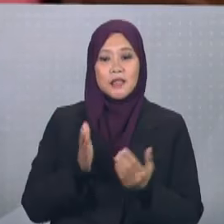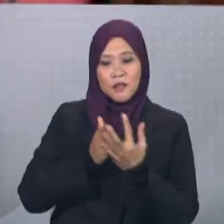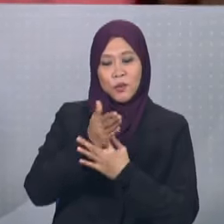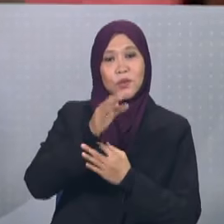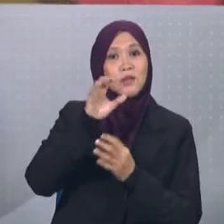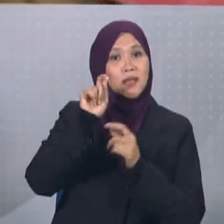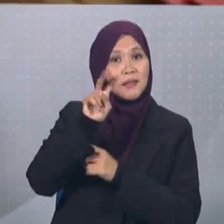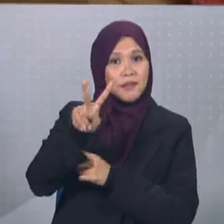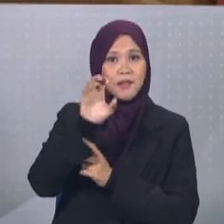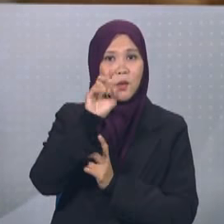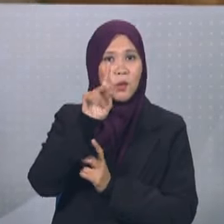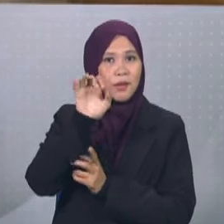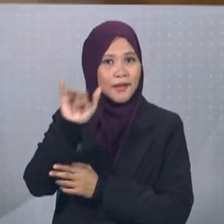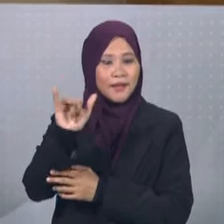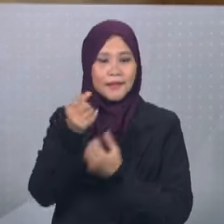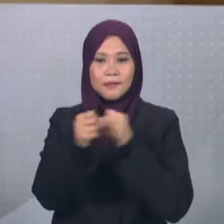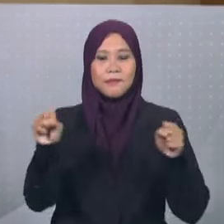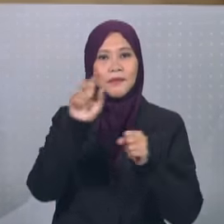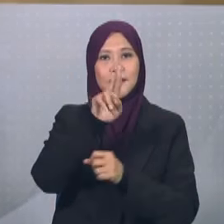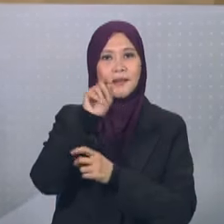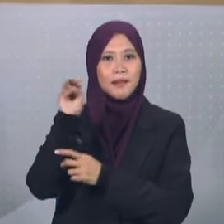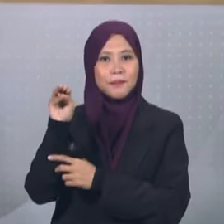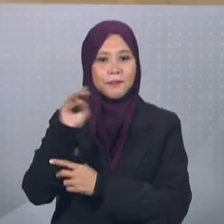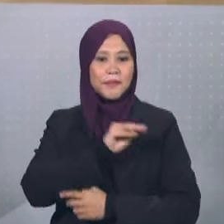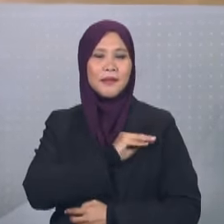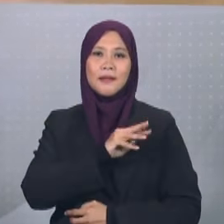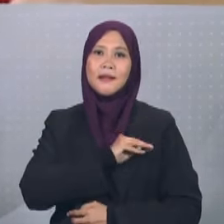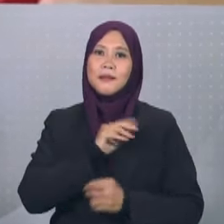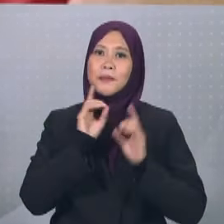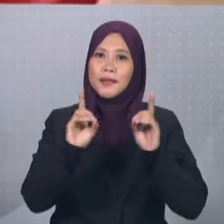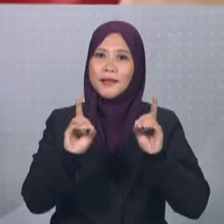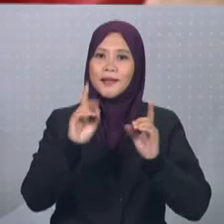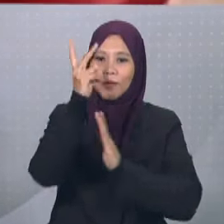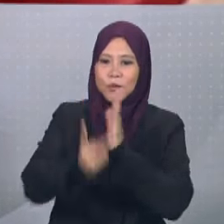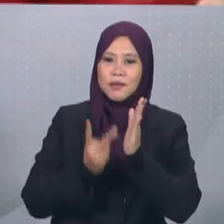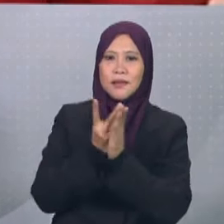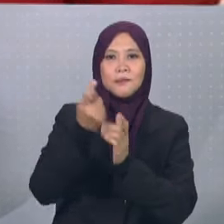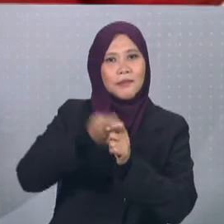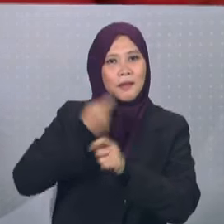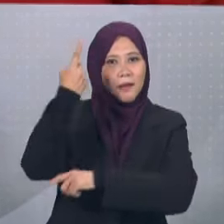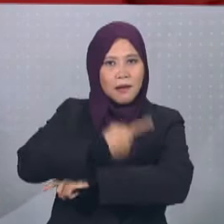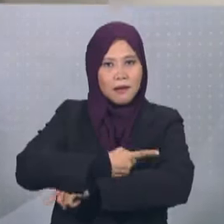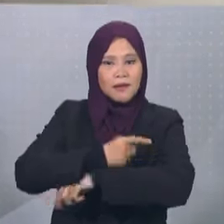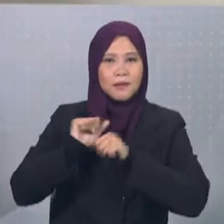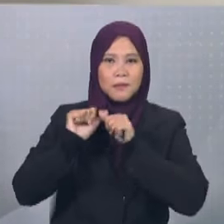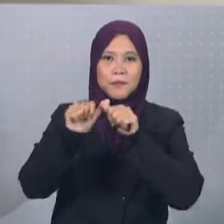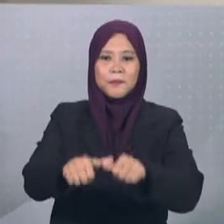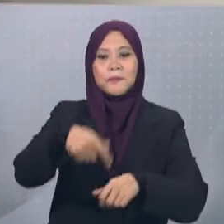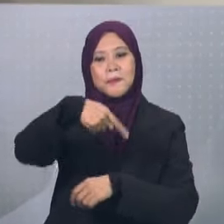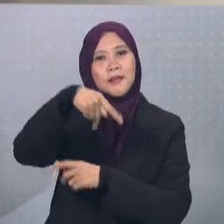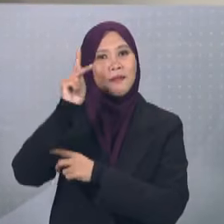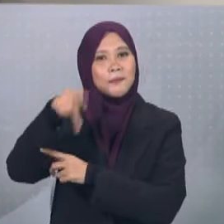TV OKRTM, slot yang disediakan Kementerian Pendidikan itu disiarkan selama 2 jam setiap hari sepanjang tempoh